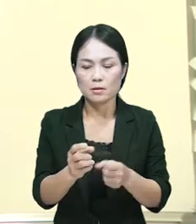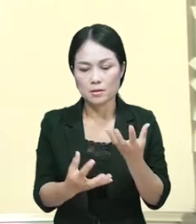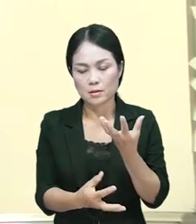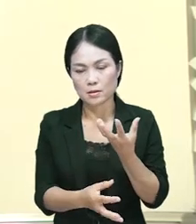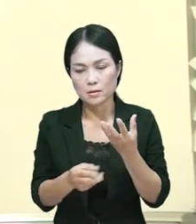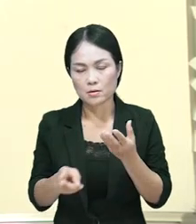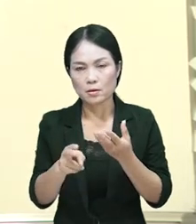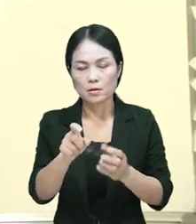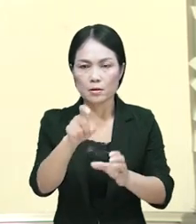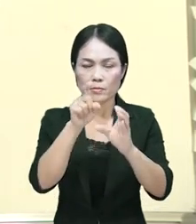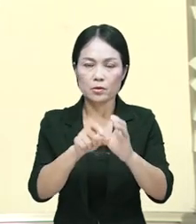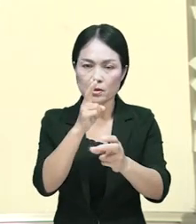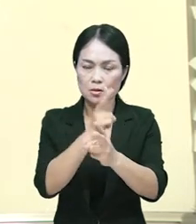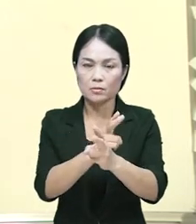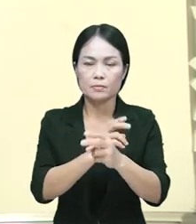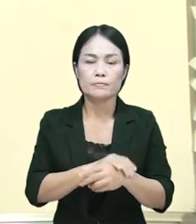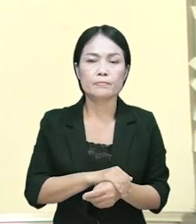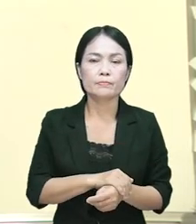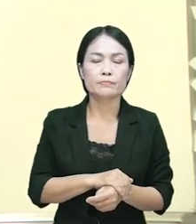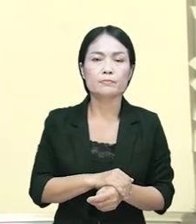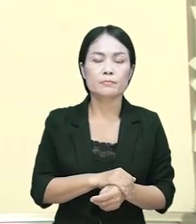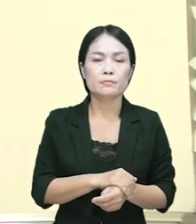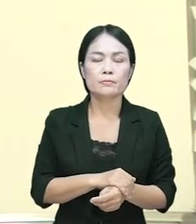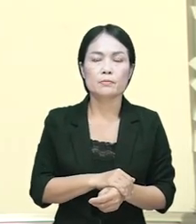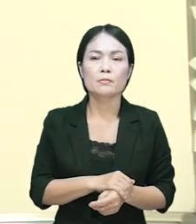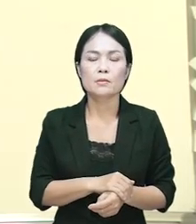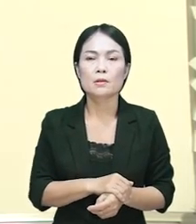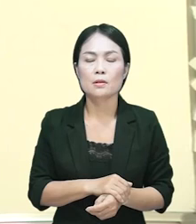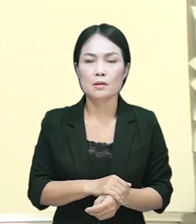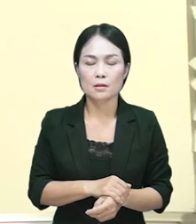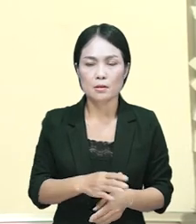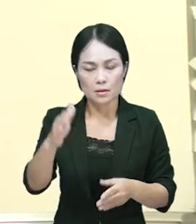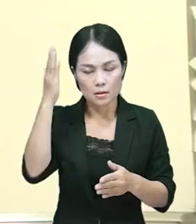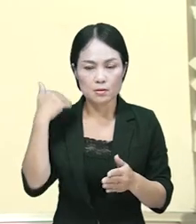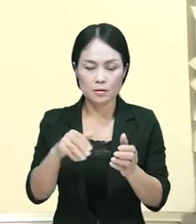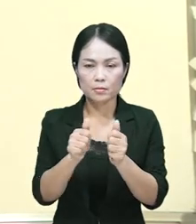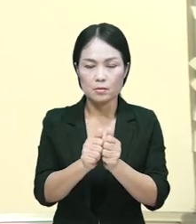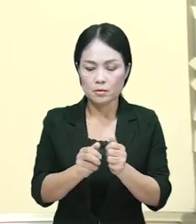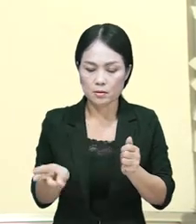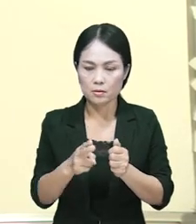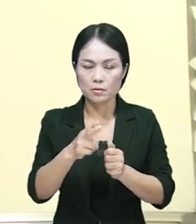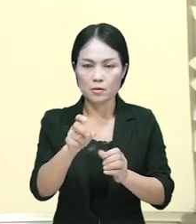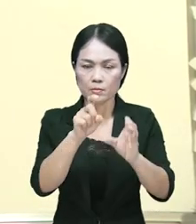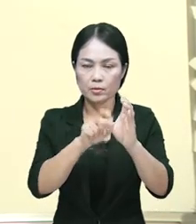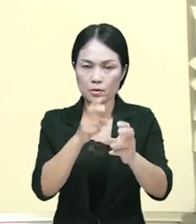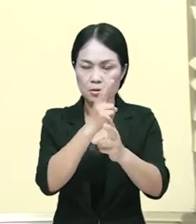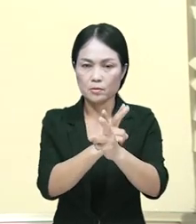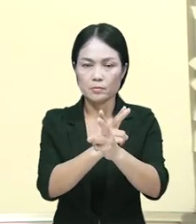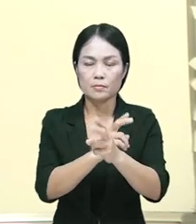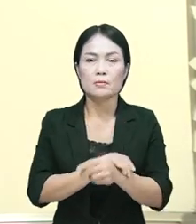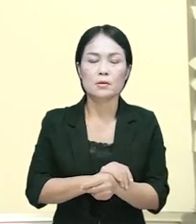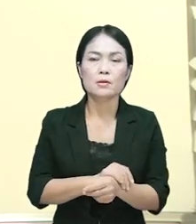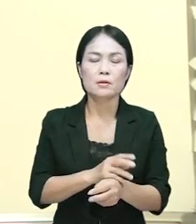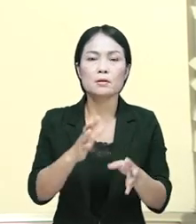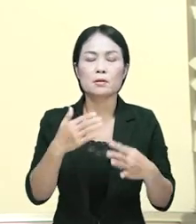ង់នេះទៅភ្ជួរទុកទៅប្រពន្ធក៏យកអន្ទង់ទៅភ្ជួរទុក